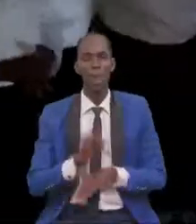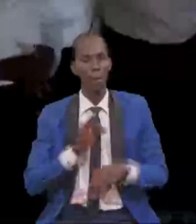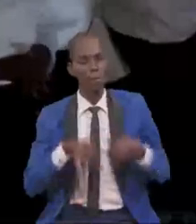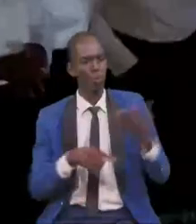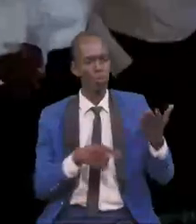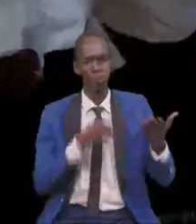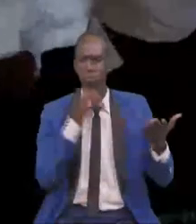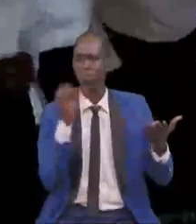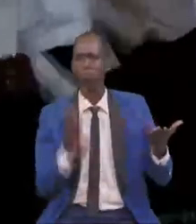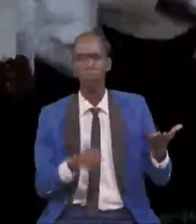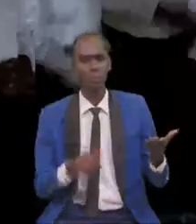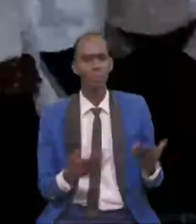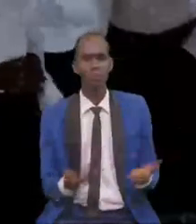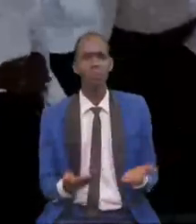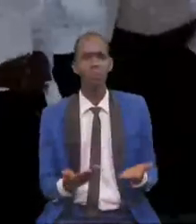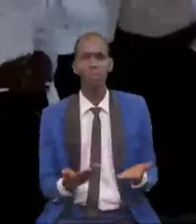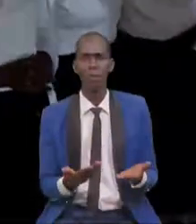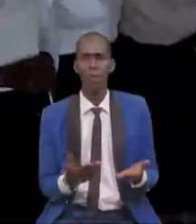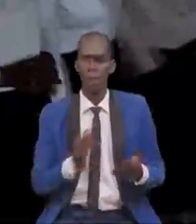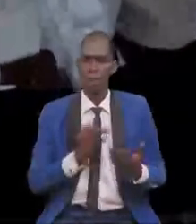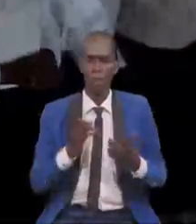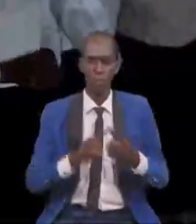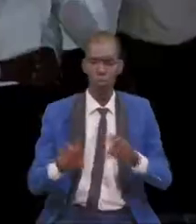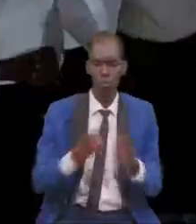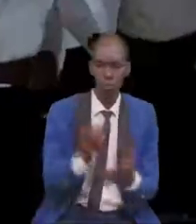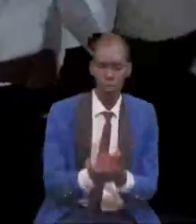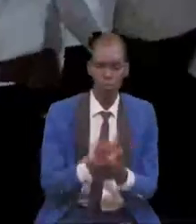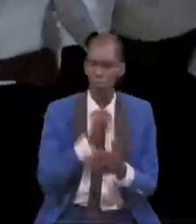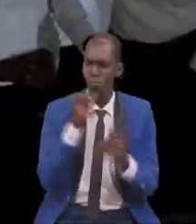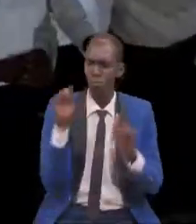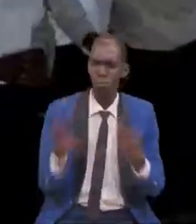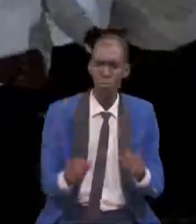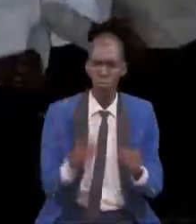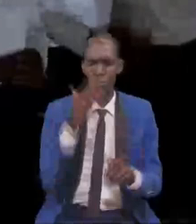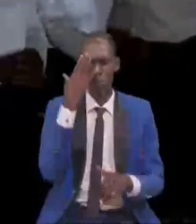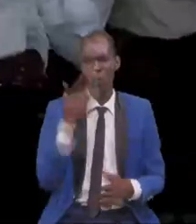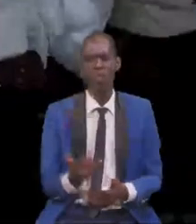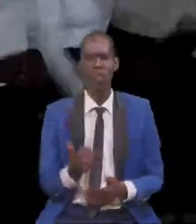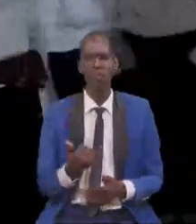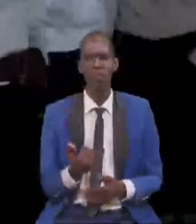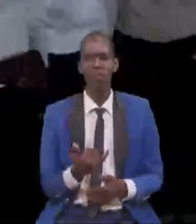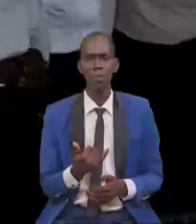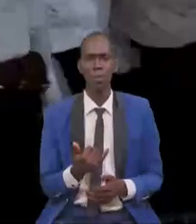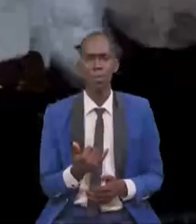veux aller là-bas, c'est impossible. Je veux faire cela, c'est impossible.